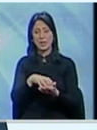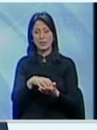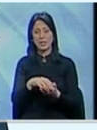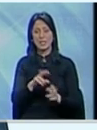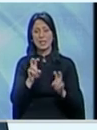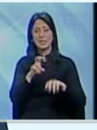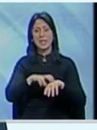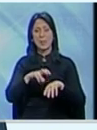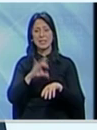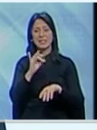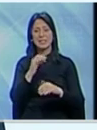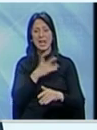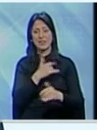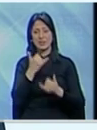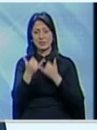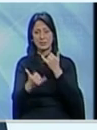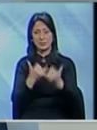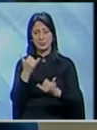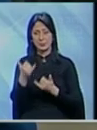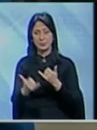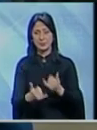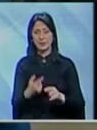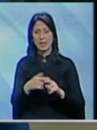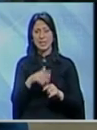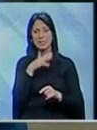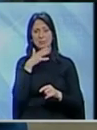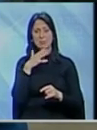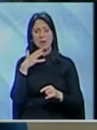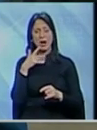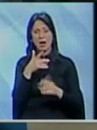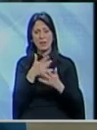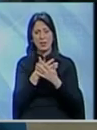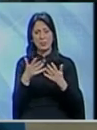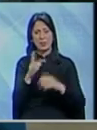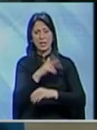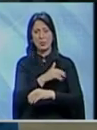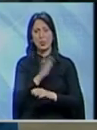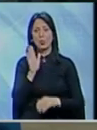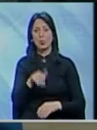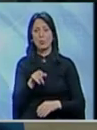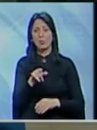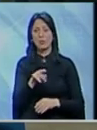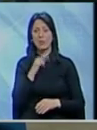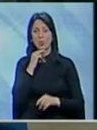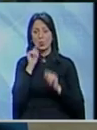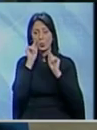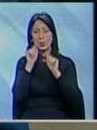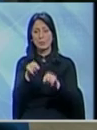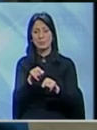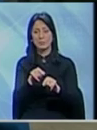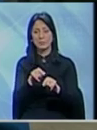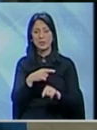რეგიონებში კერძო სექტორი ანვითარებს ეს მრავალპროფილური კლინიკა არის, თუმცა უფრო აქცენტირებული